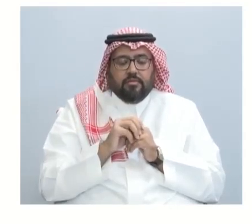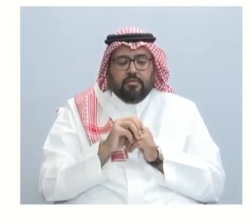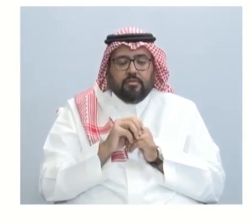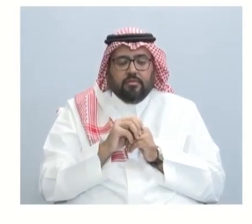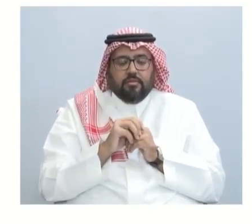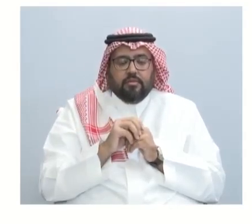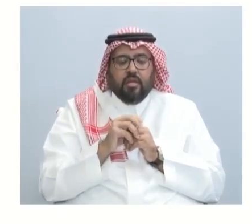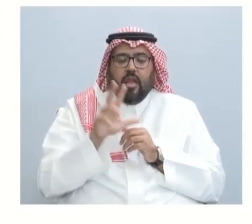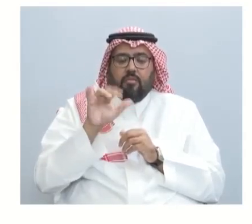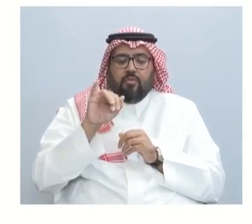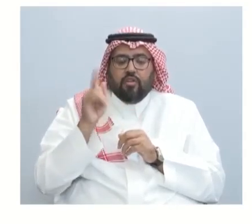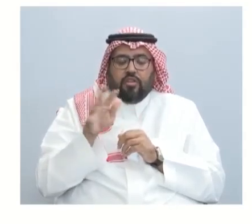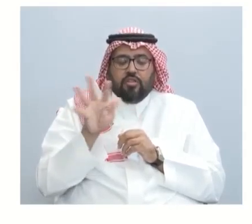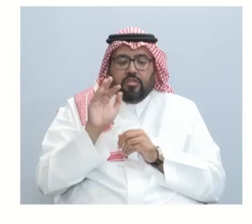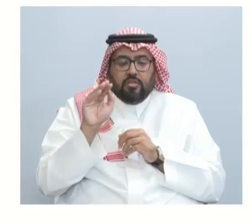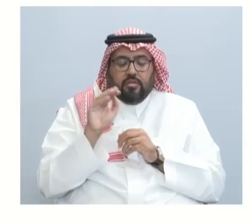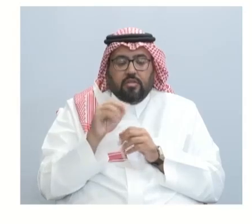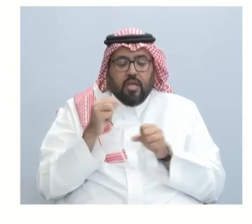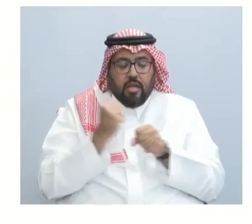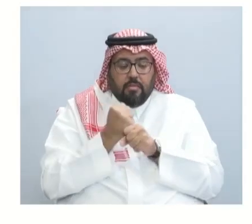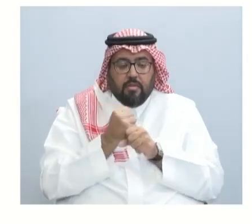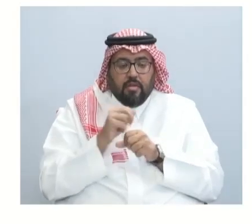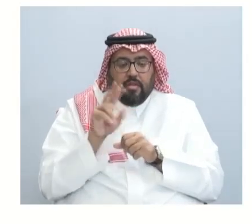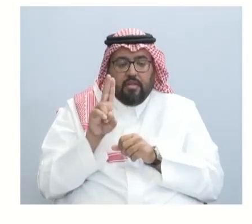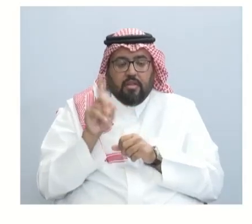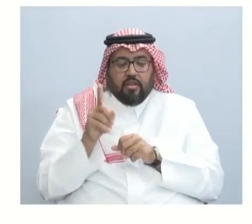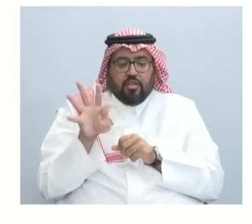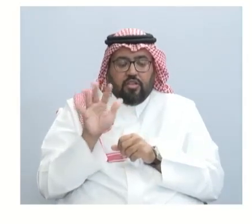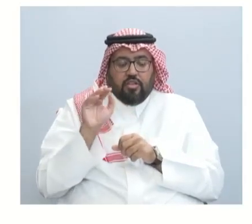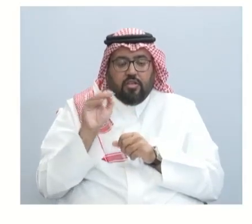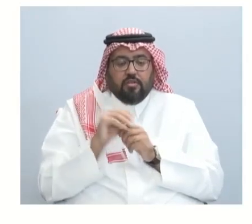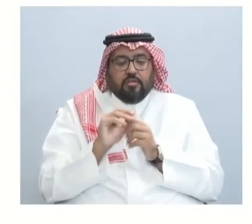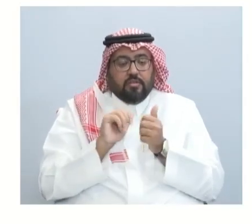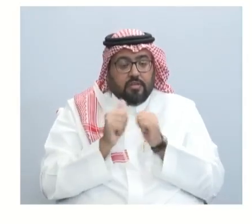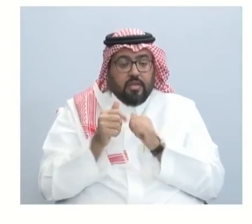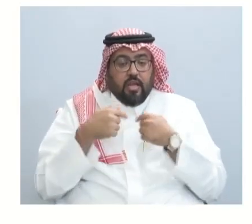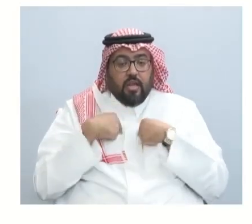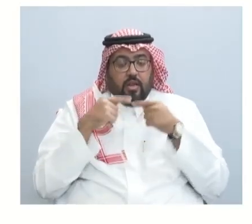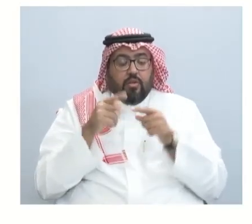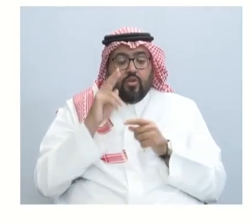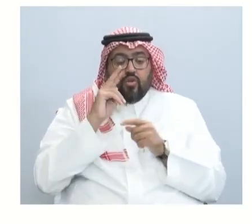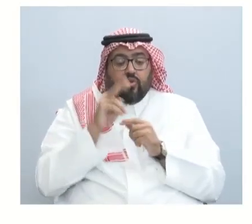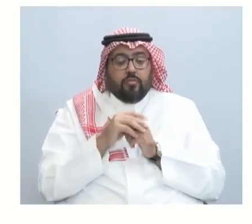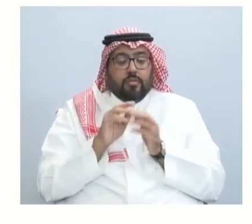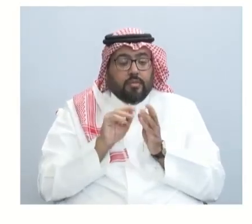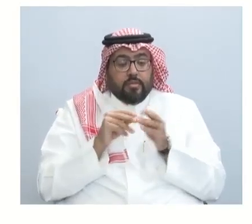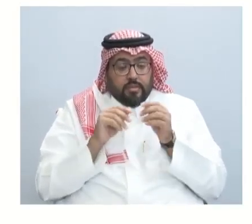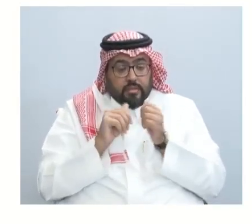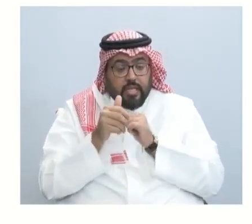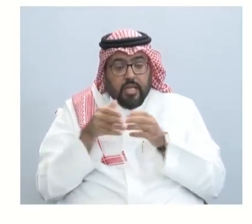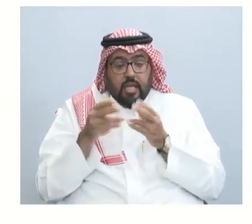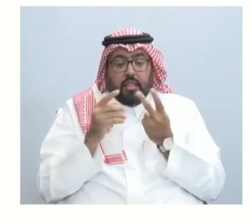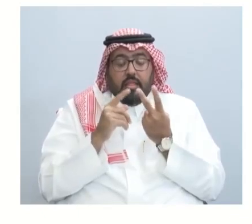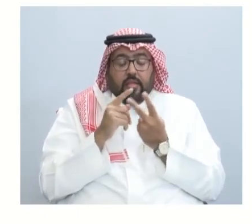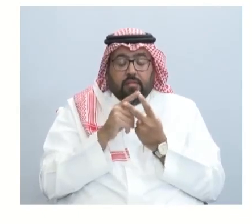وهي المرشح عبر عمليه الترشيح لننطلق واياكم ونشاهد الطريقه اخرى